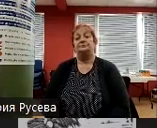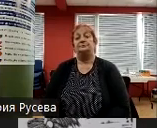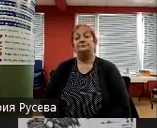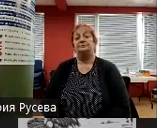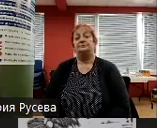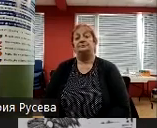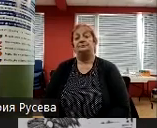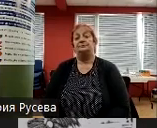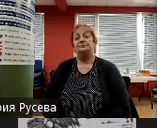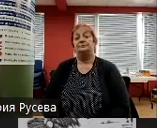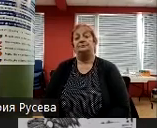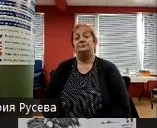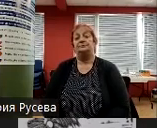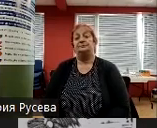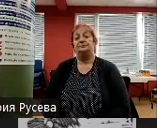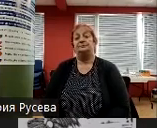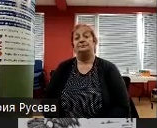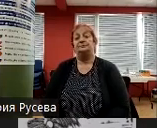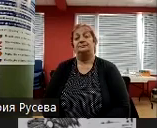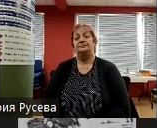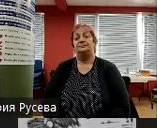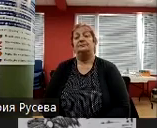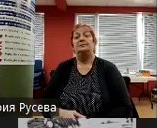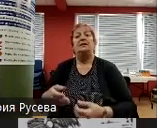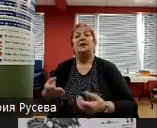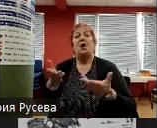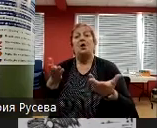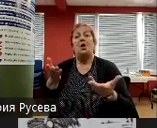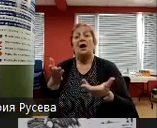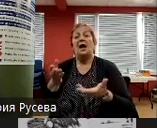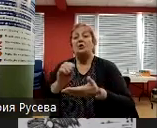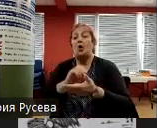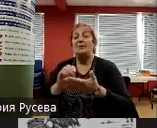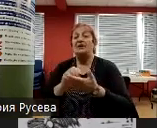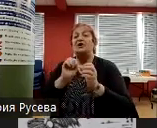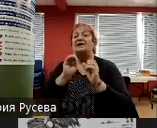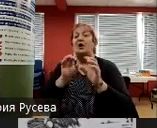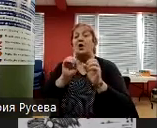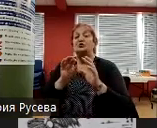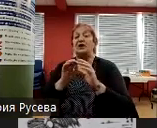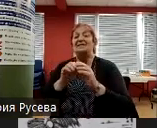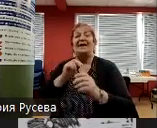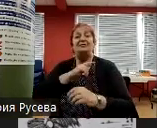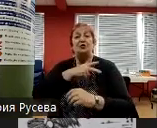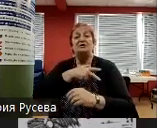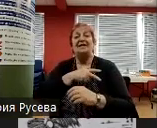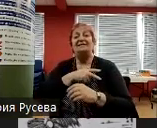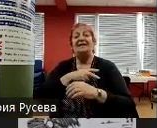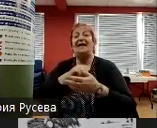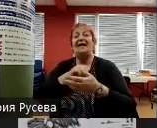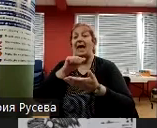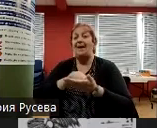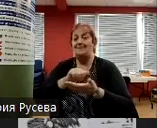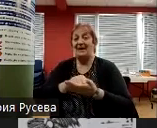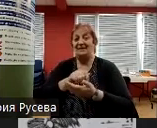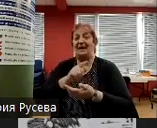one message at the time. Когато пишете съобщение в социалните медии,